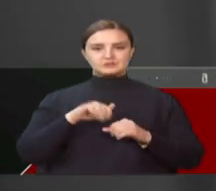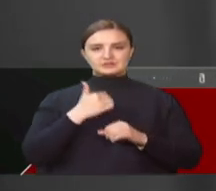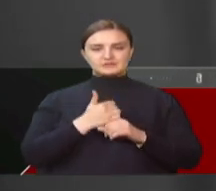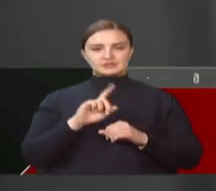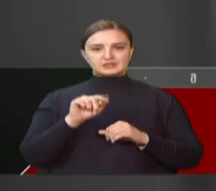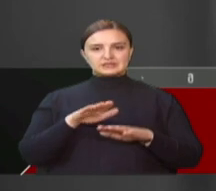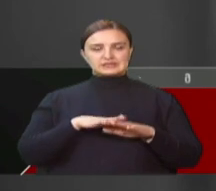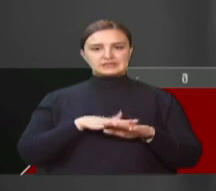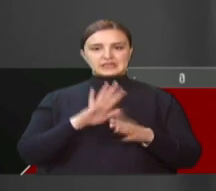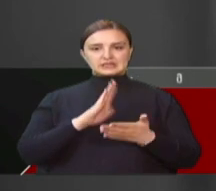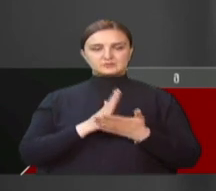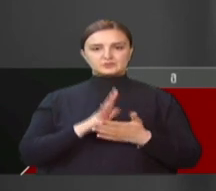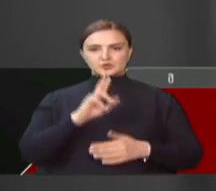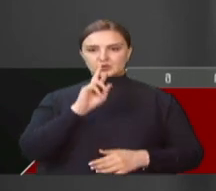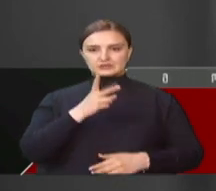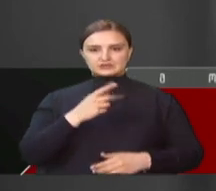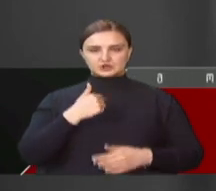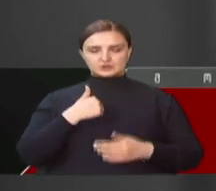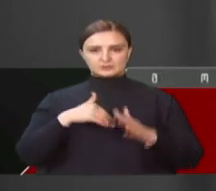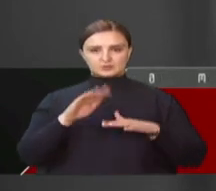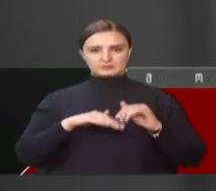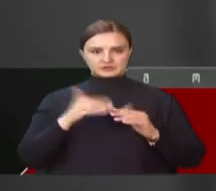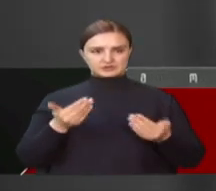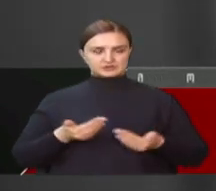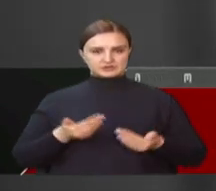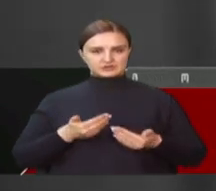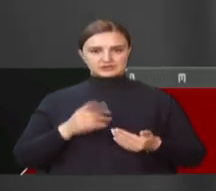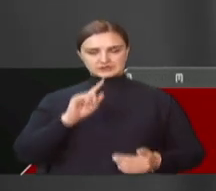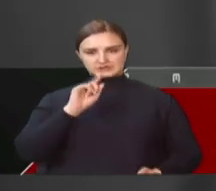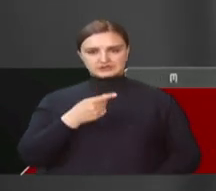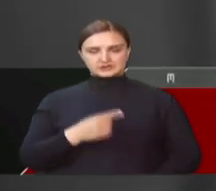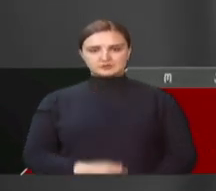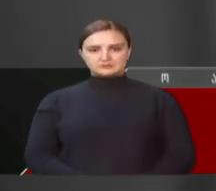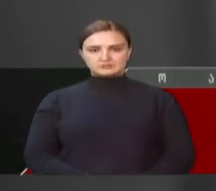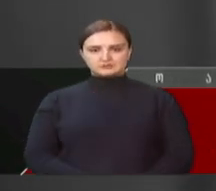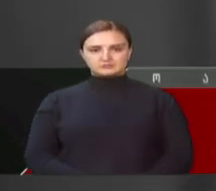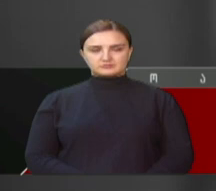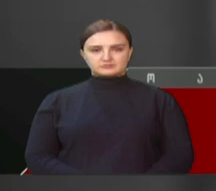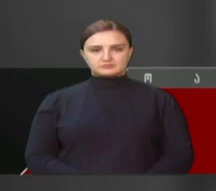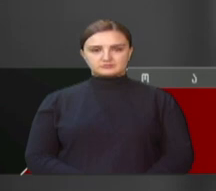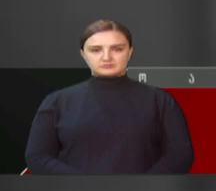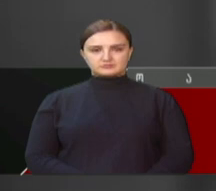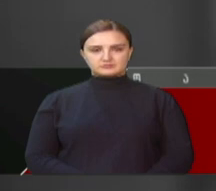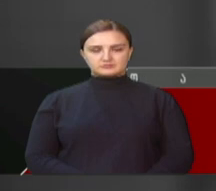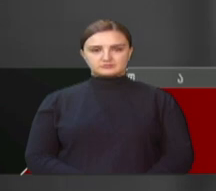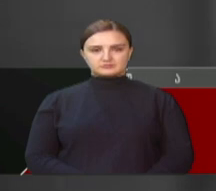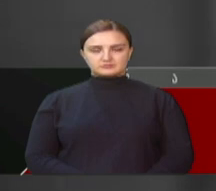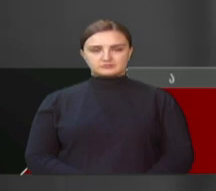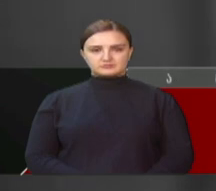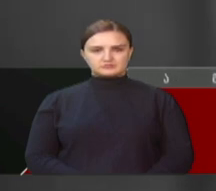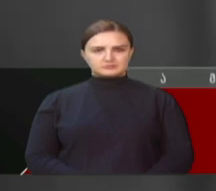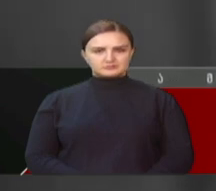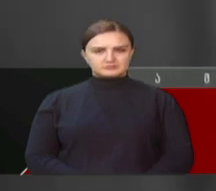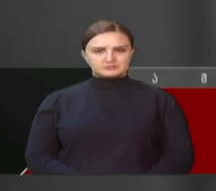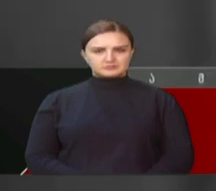არის დიდი ხანი, ეს არის სულ 2 წელიწადი. ან 1 წელიწადი, უფრო სწორედ რო თქვა. და მოკლედ არ ვიცი, მე ინტერესები აღარავითარი